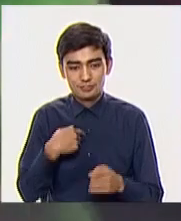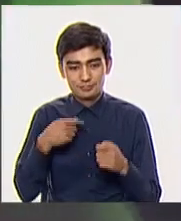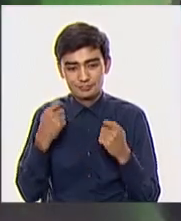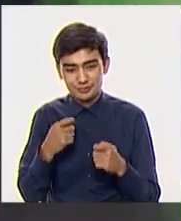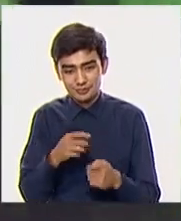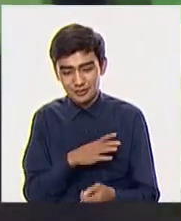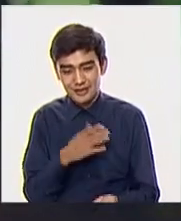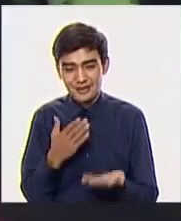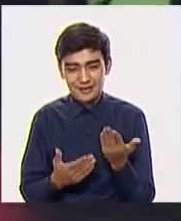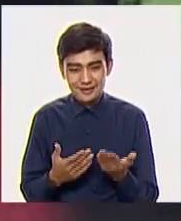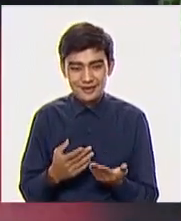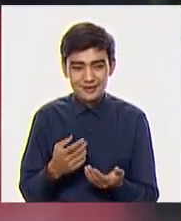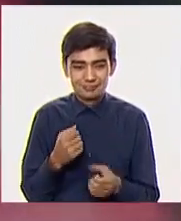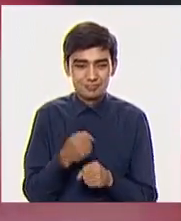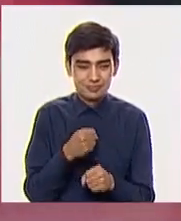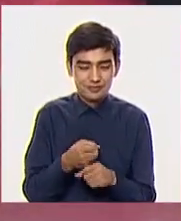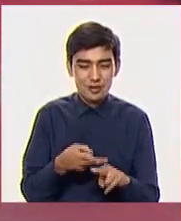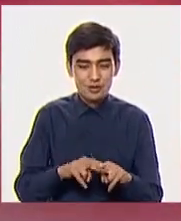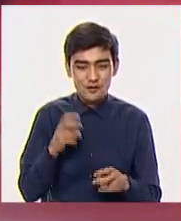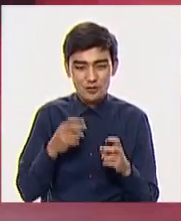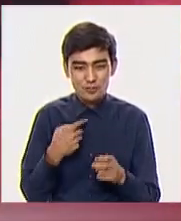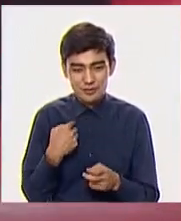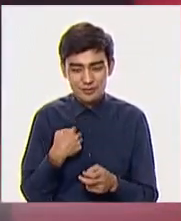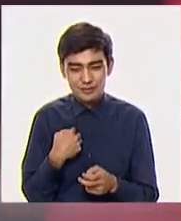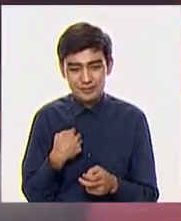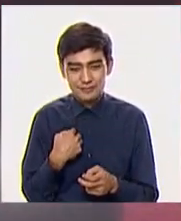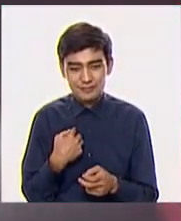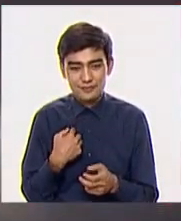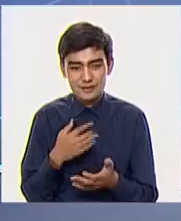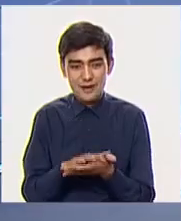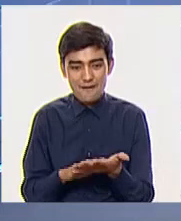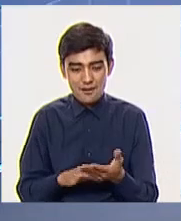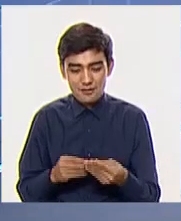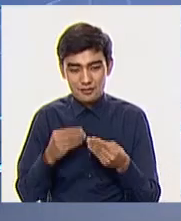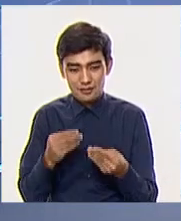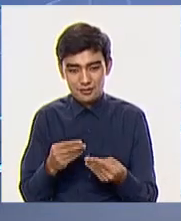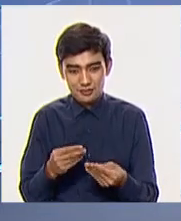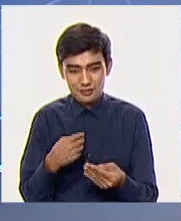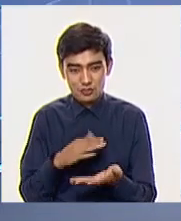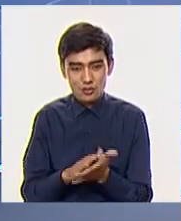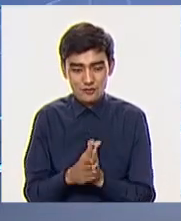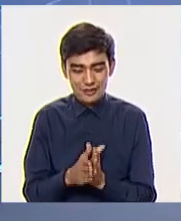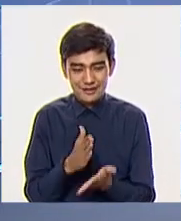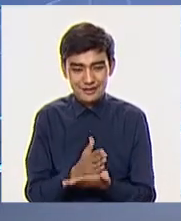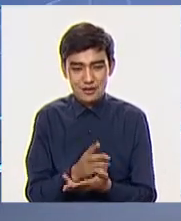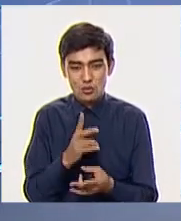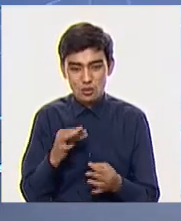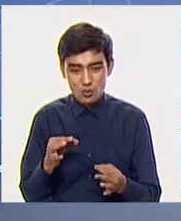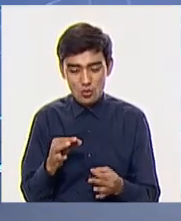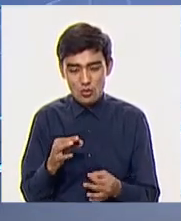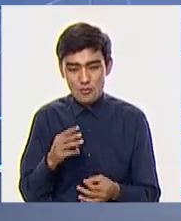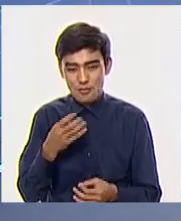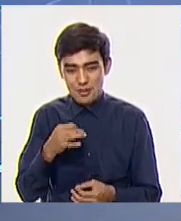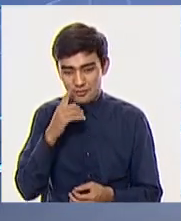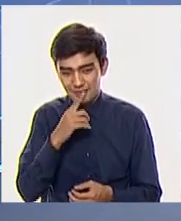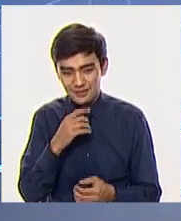болсын, немесе өнім өндіруші болсын, біз алдын ала заявка бойынша келісеміз. Бірақ маусым аралық